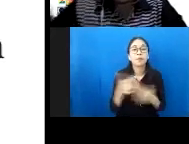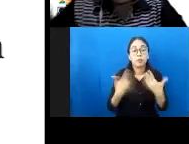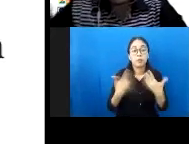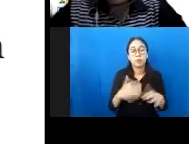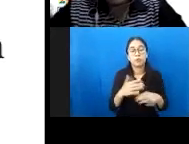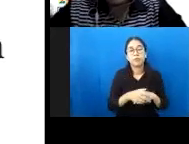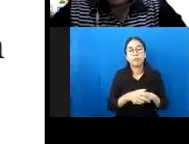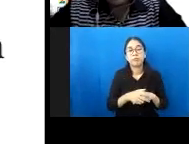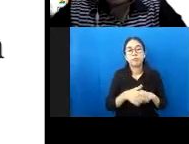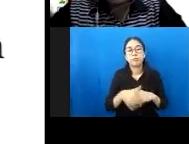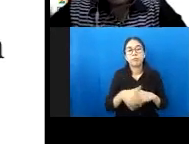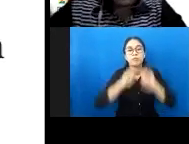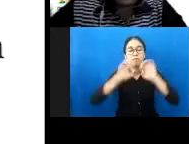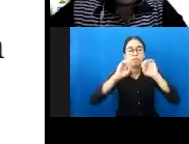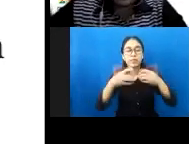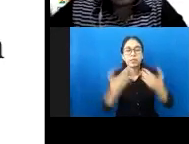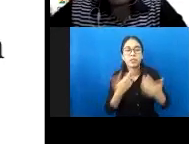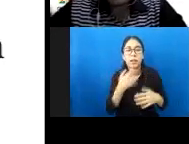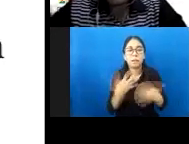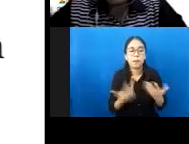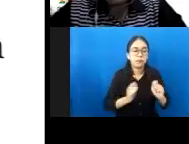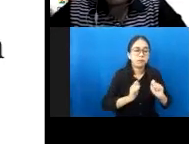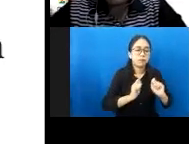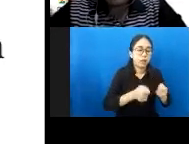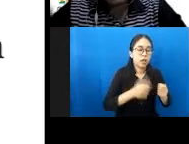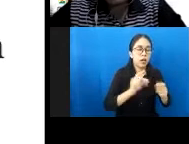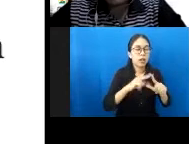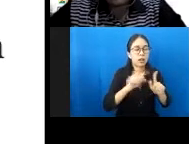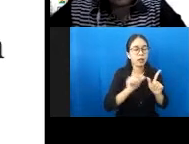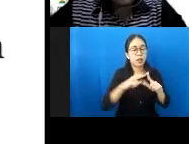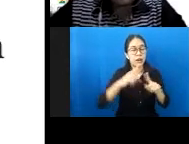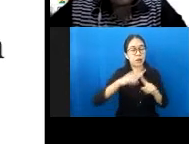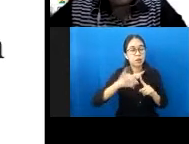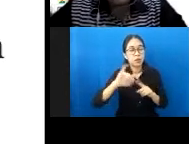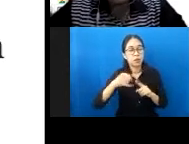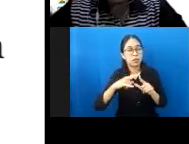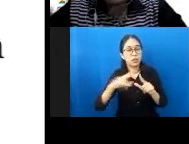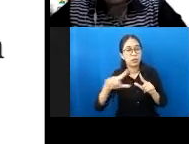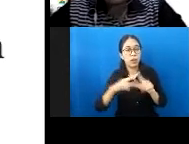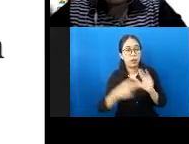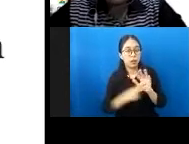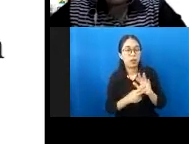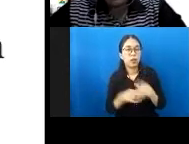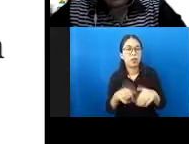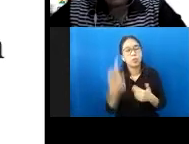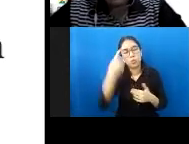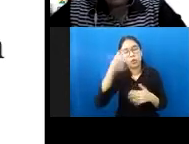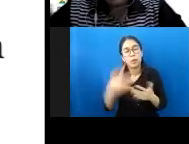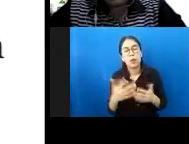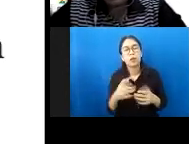register rawat jalan dan pengisian KIA untuk rekan-rekan bidan, ya, dan